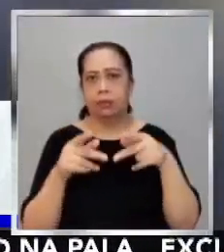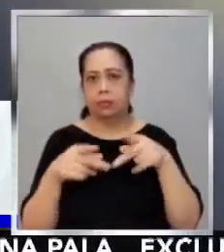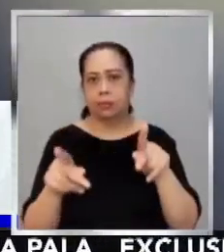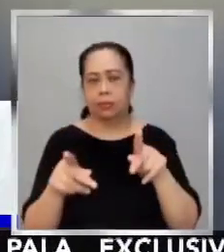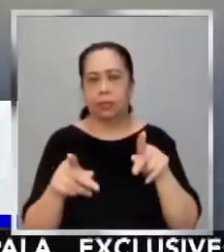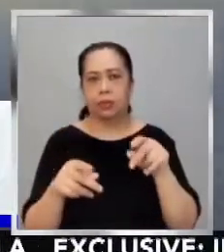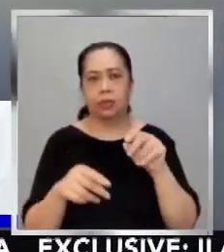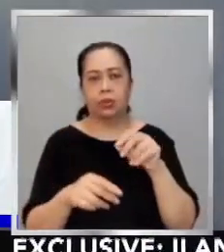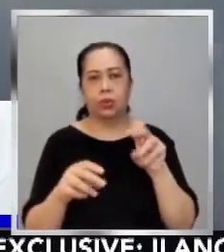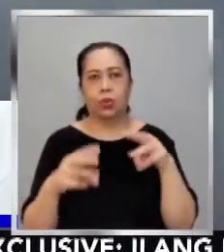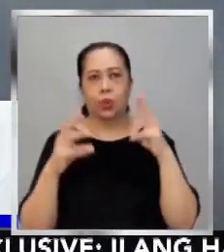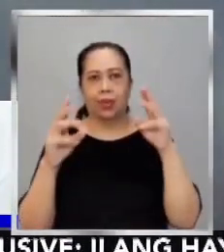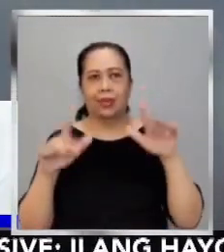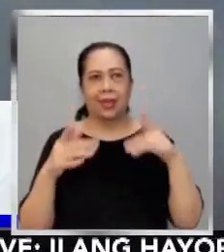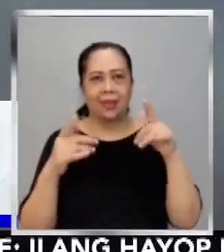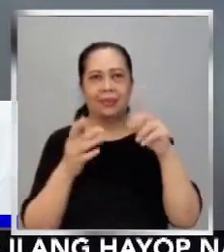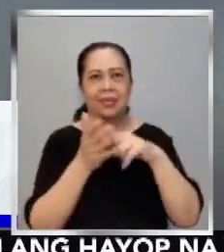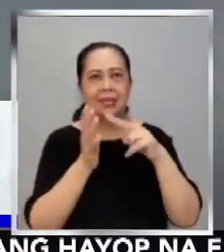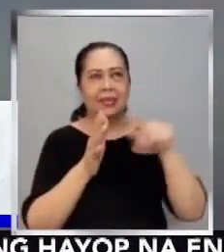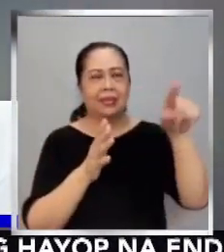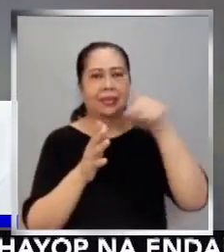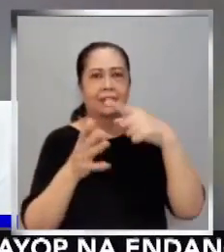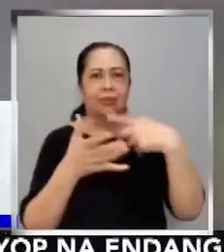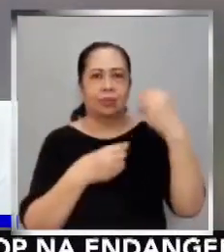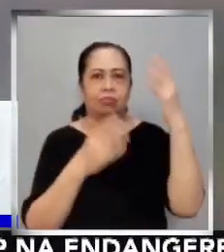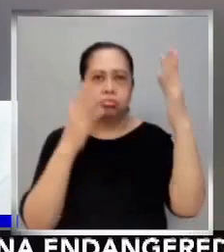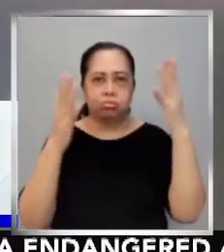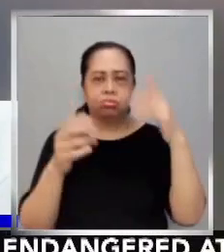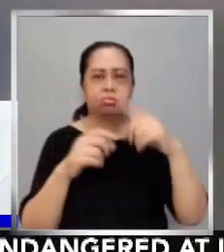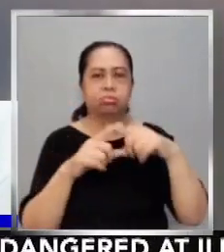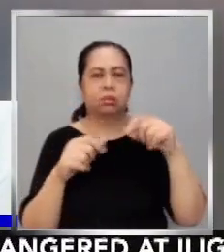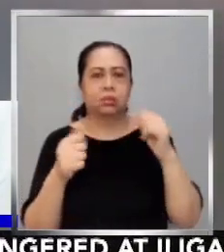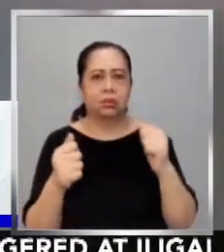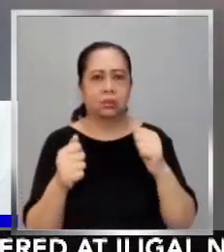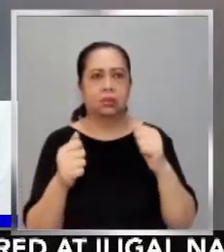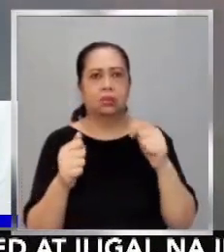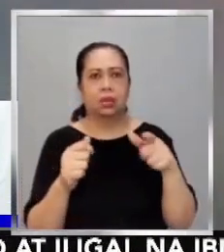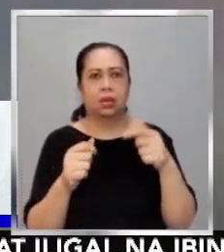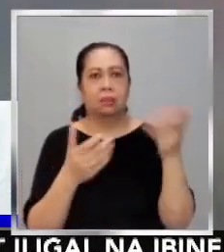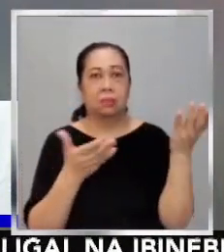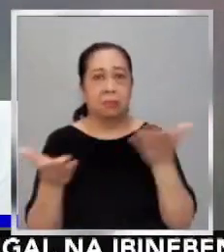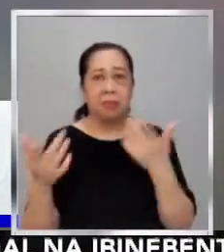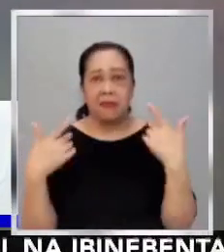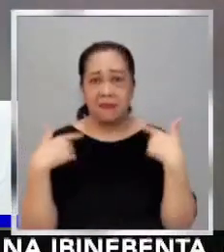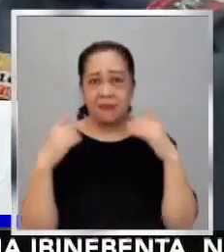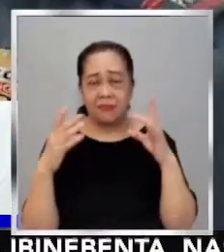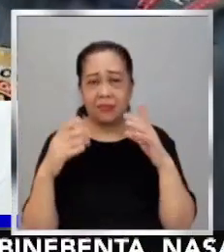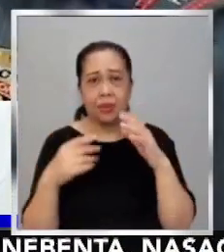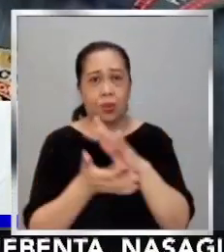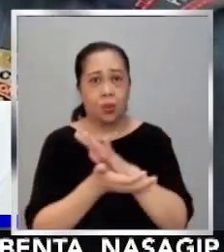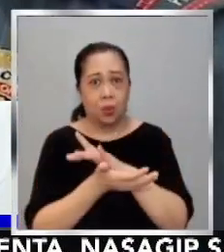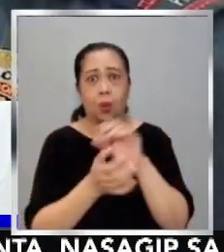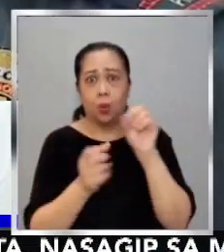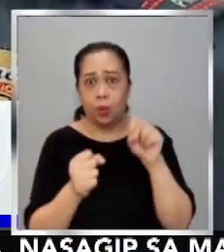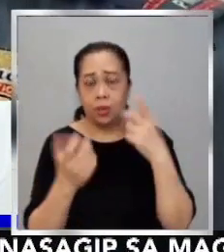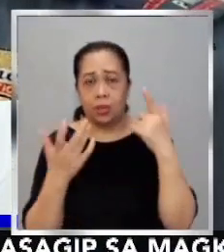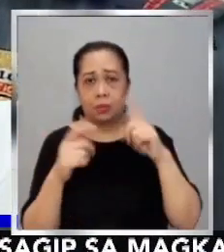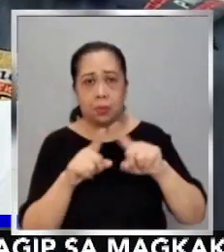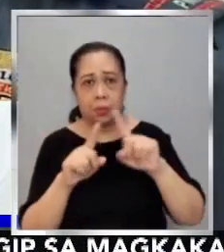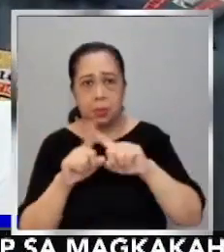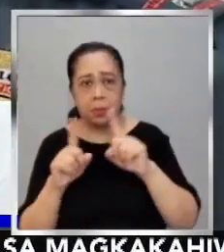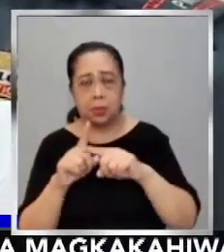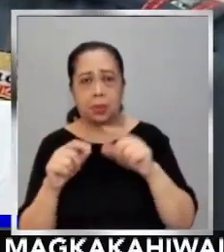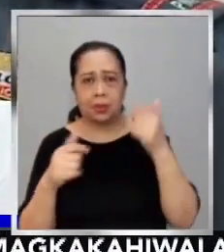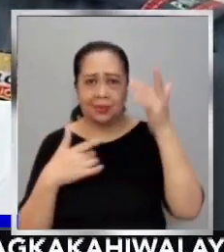wildlife nga po natin is can be and would be carriers of the COVID-19. At alam naman